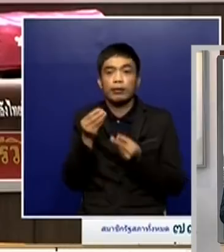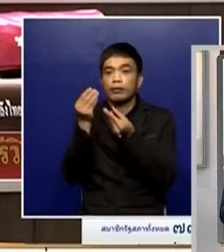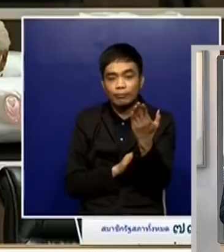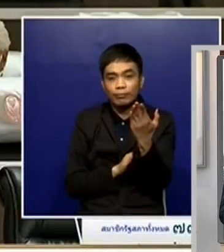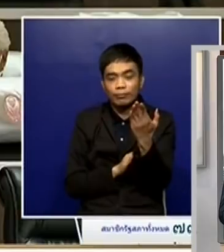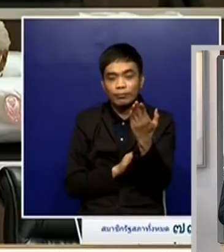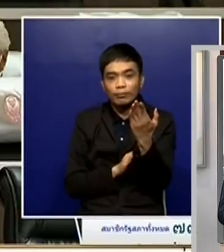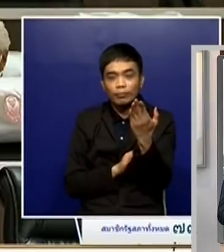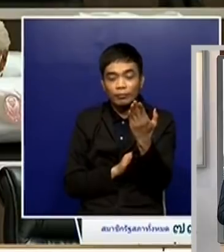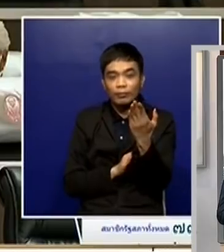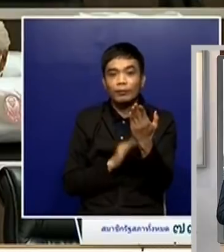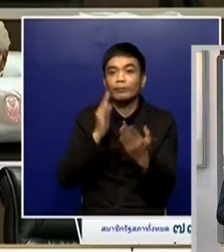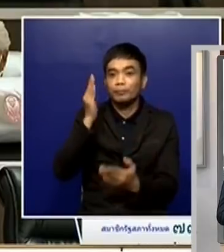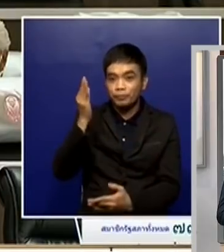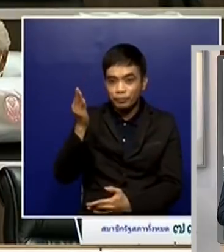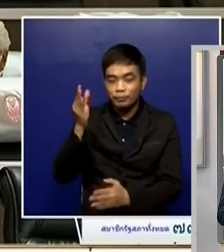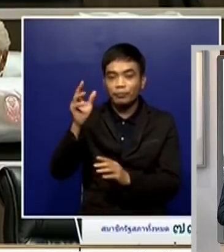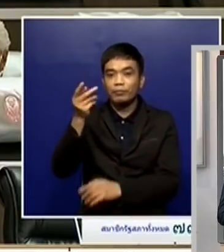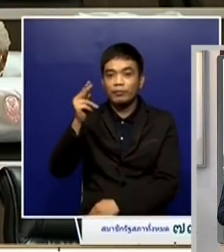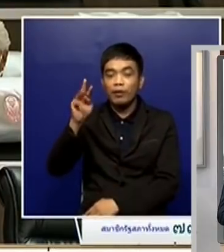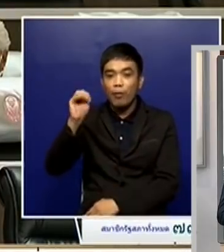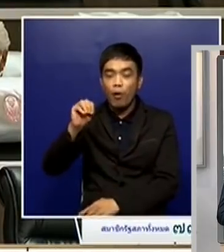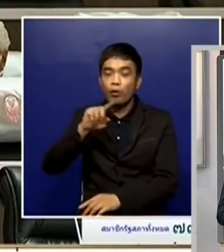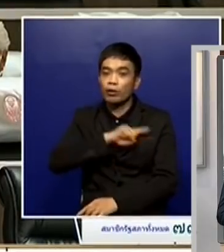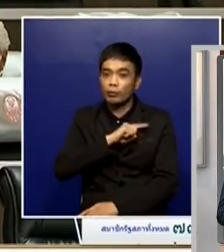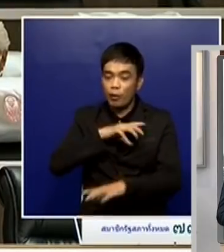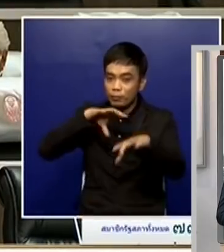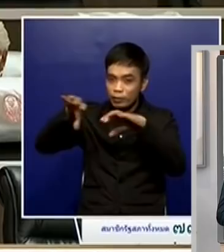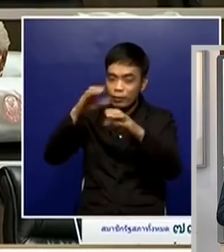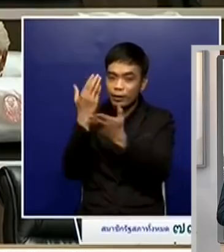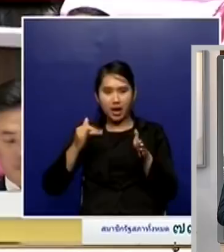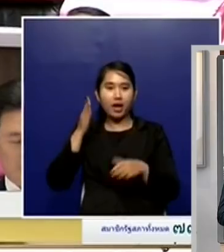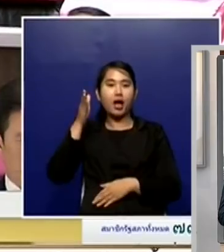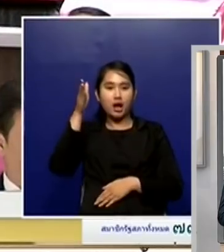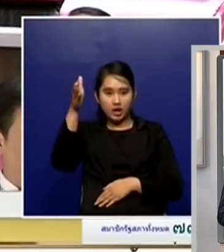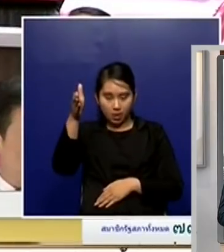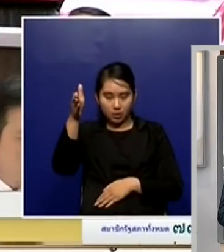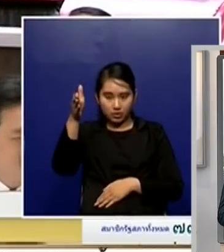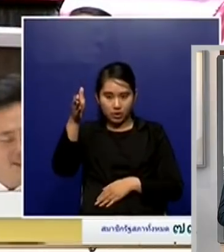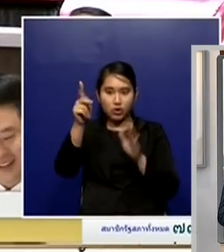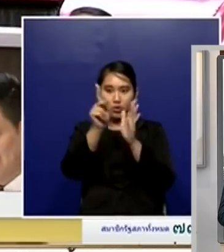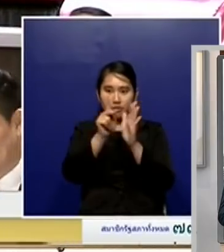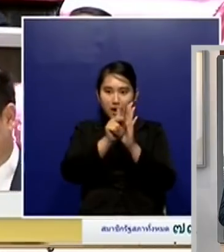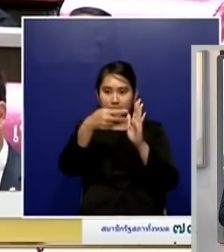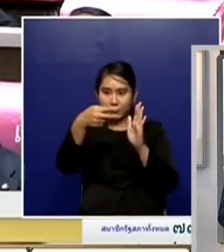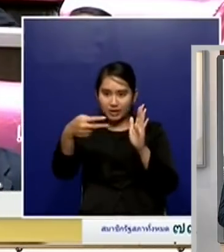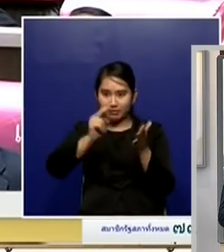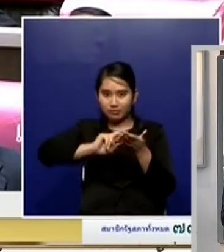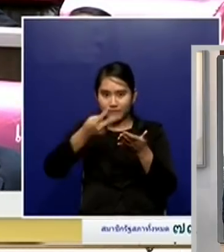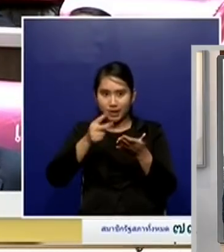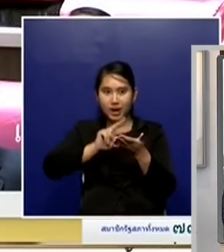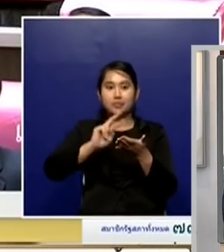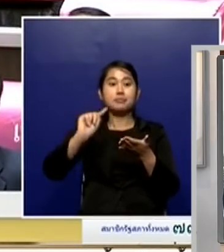ผู้ชมมาทบทวนมาตรา 9กันหน่อยมาตรา 9เนี่ยจริงๆสาระเดิมที่รัฐบาลก็ส่งมามันว่าด้วยหน่วยงานที่จะจัดประชามติ